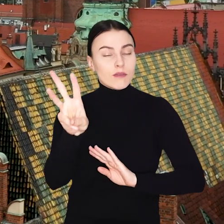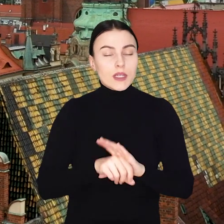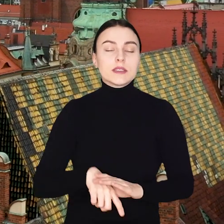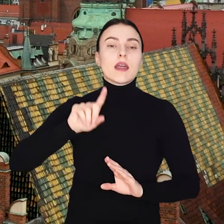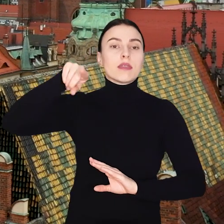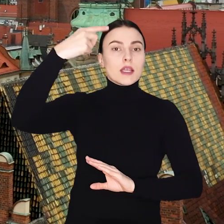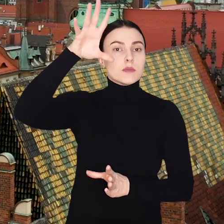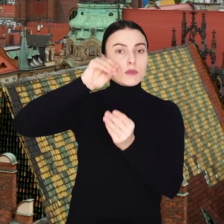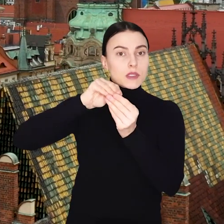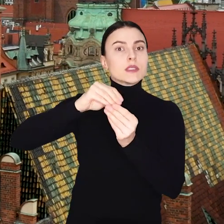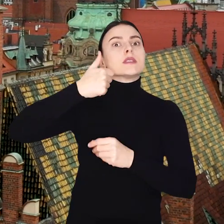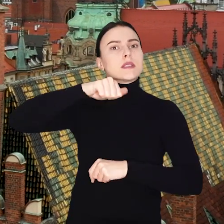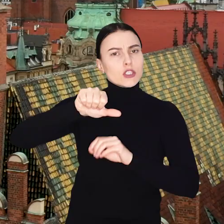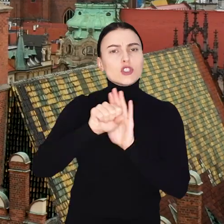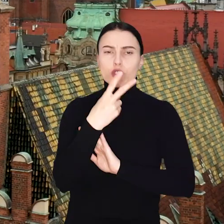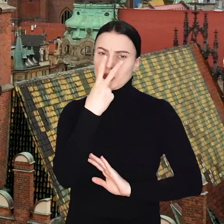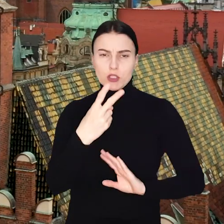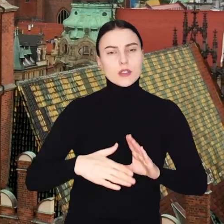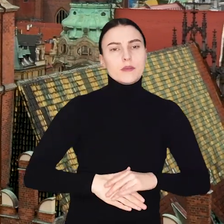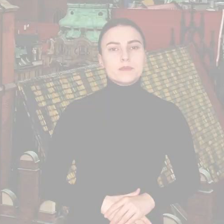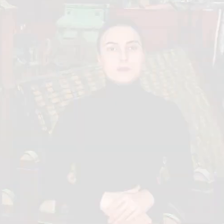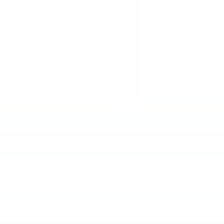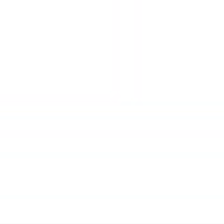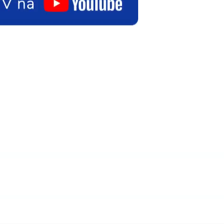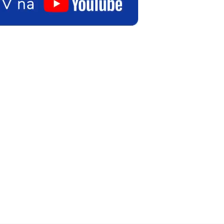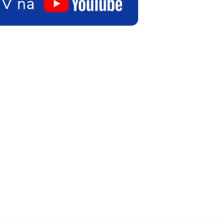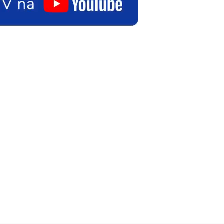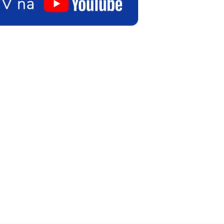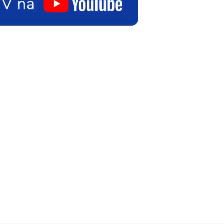to wszystkie informacje, które przygotowaliśmy dziś. Po kolejne podsumowanie zapraszam za tydzień. Do zobaczenia.